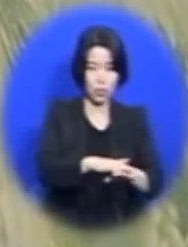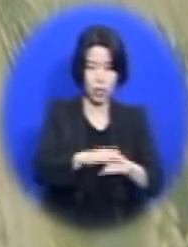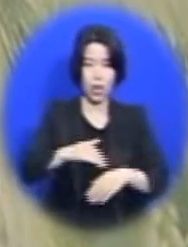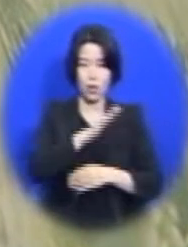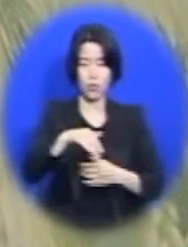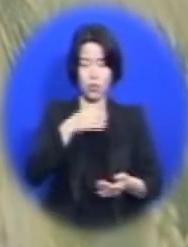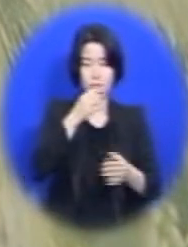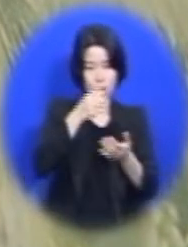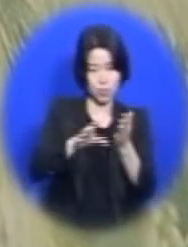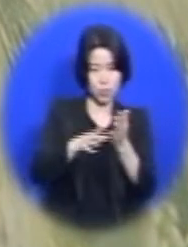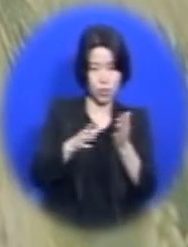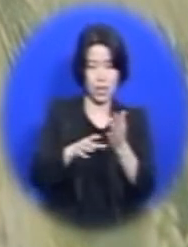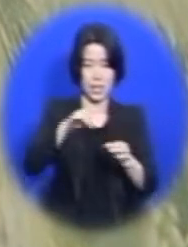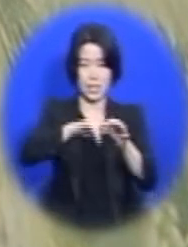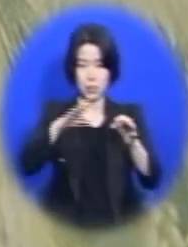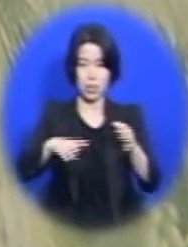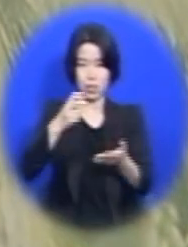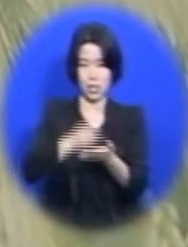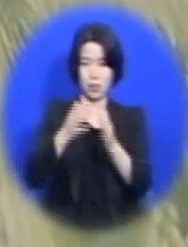십일조를 레위 사람들에게 주리라.